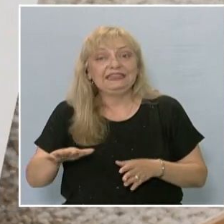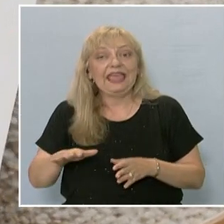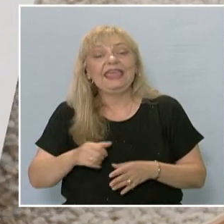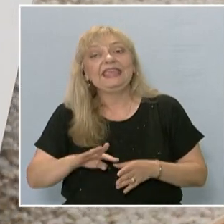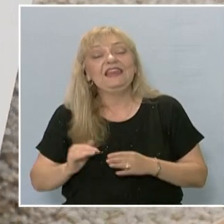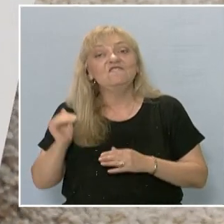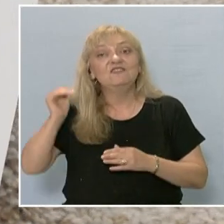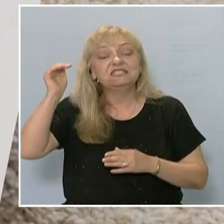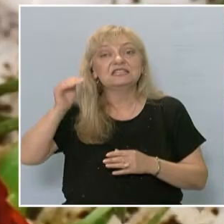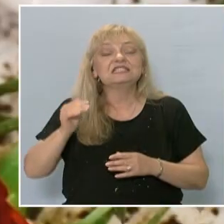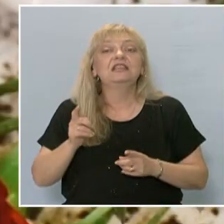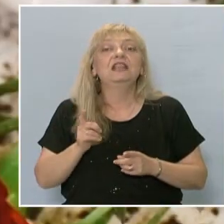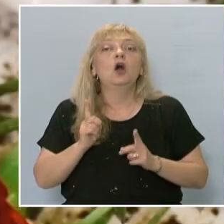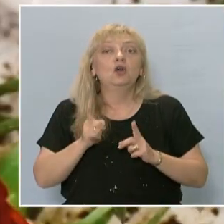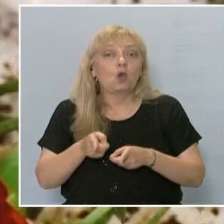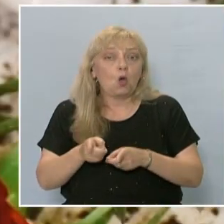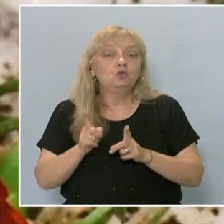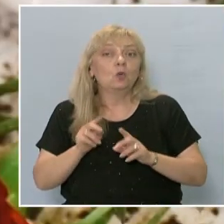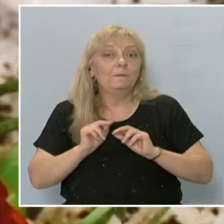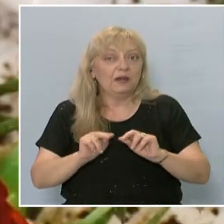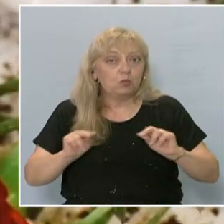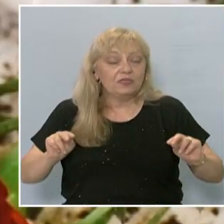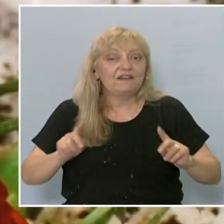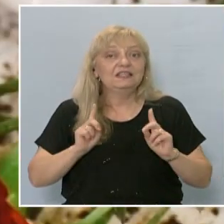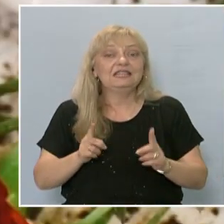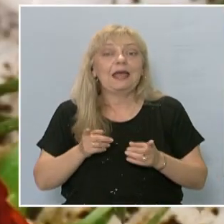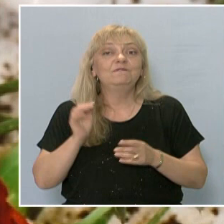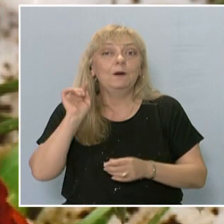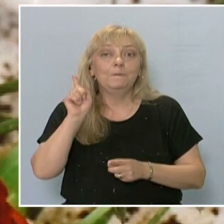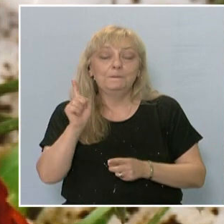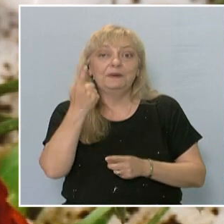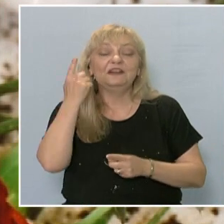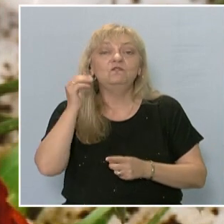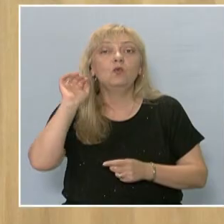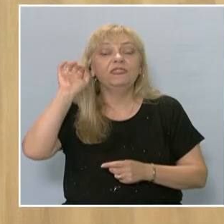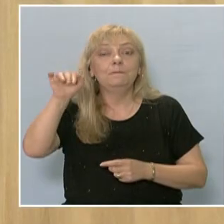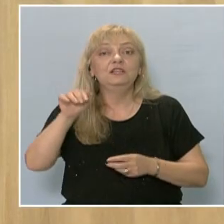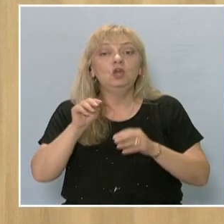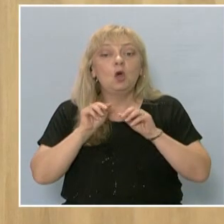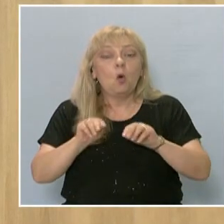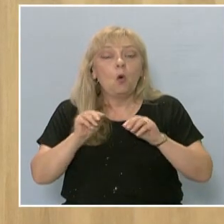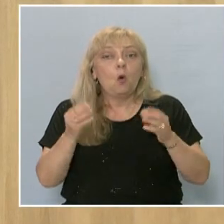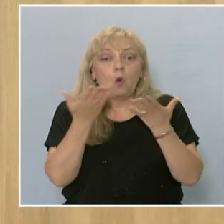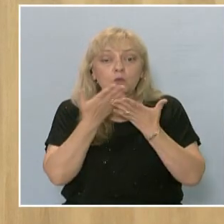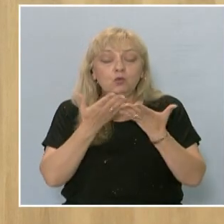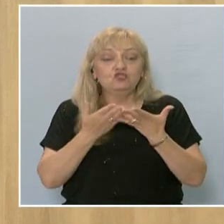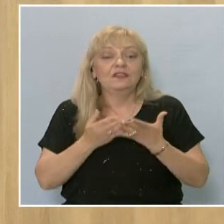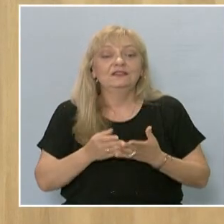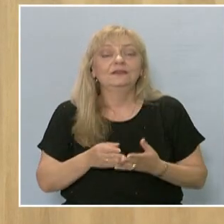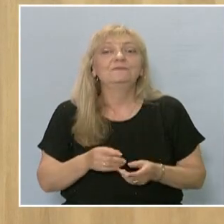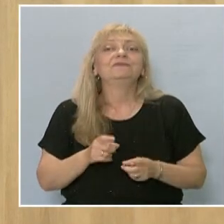първо трябва да бъде научен за да може човек да прилага игри и изкуство е нужно да бъде обучен ама не квантова механика да